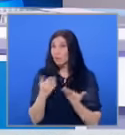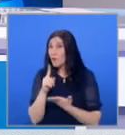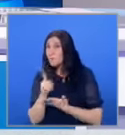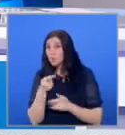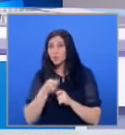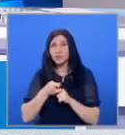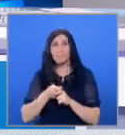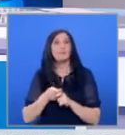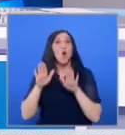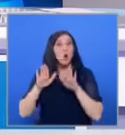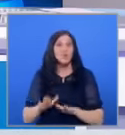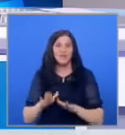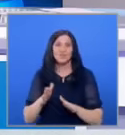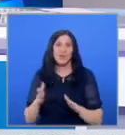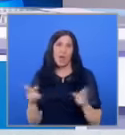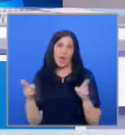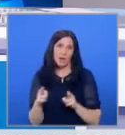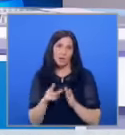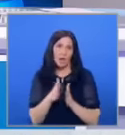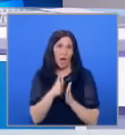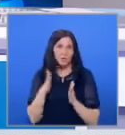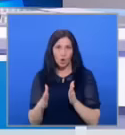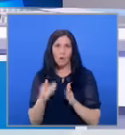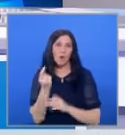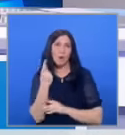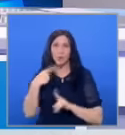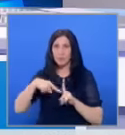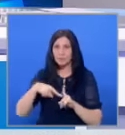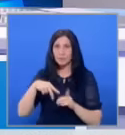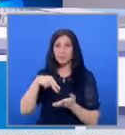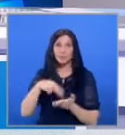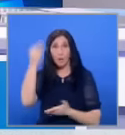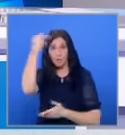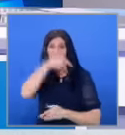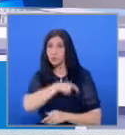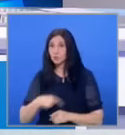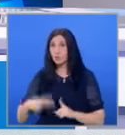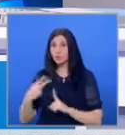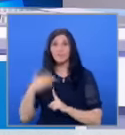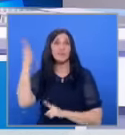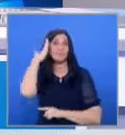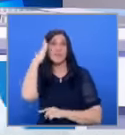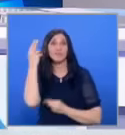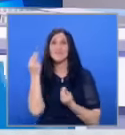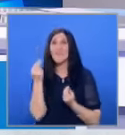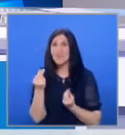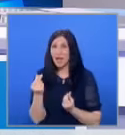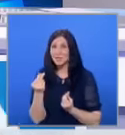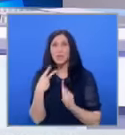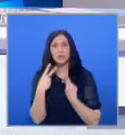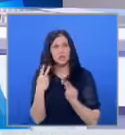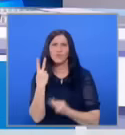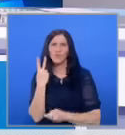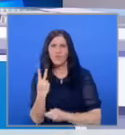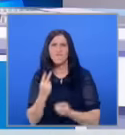да се направи в оставащия кратък срок. По-малко от месец в позиция до БНТ от Министерството на финансите разглеждат две